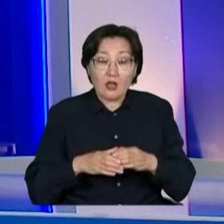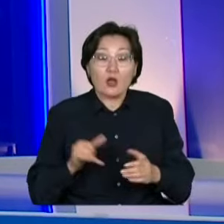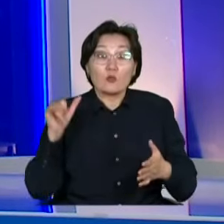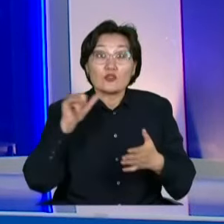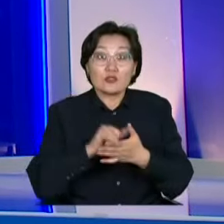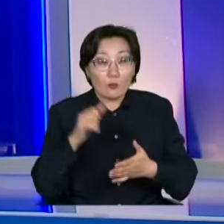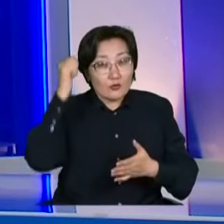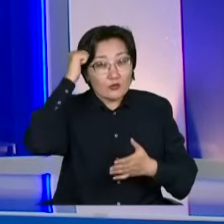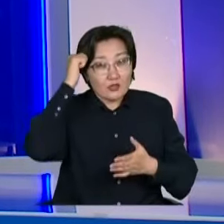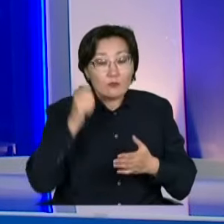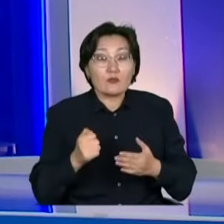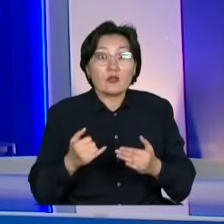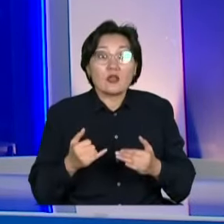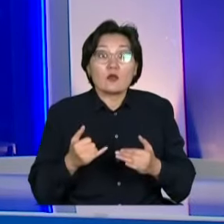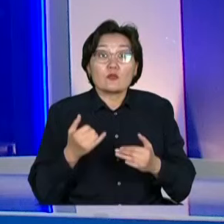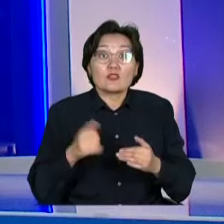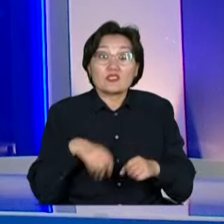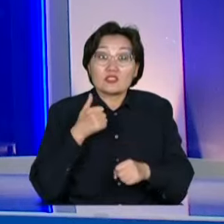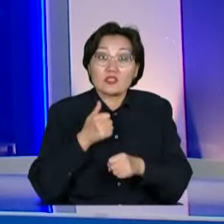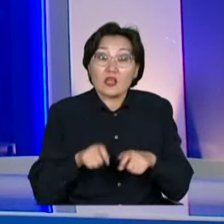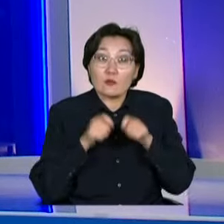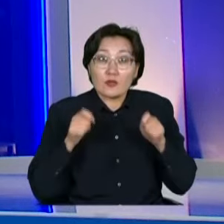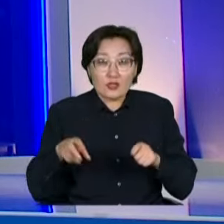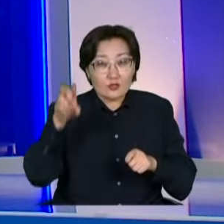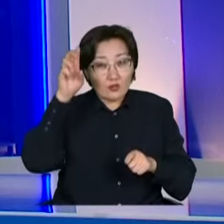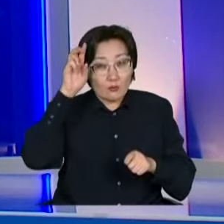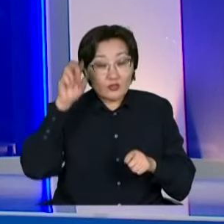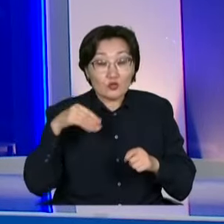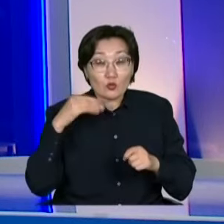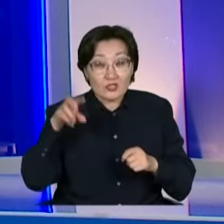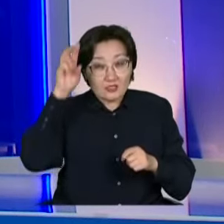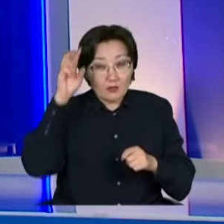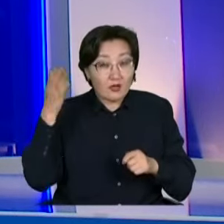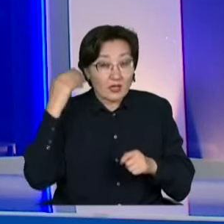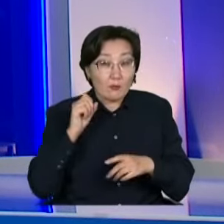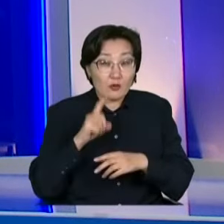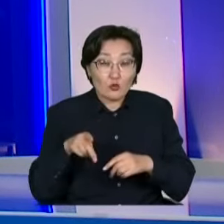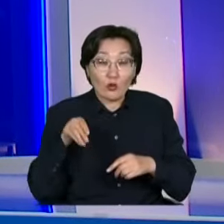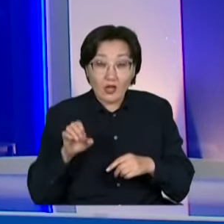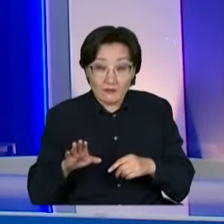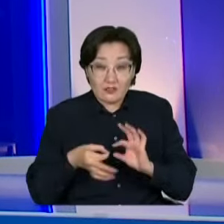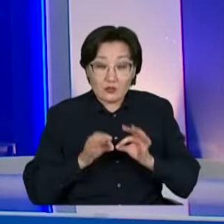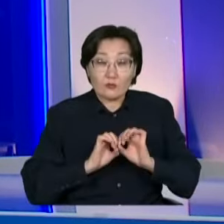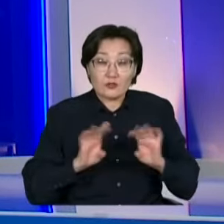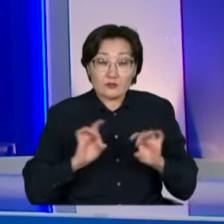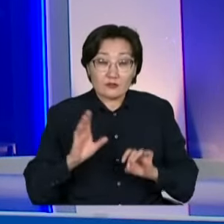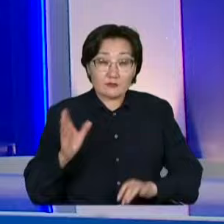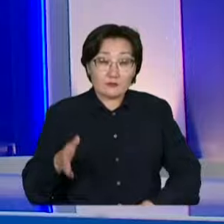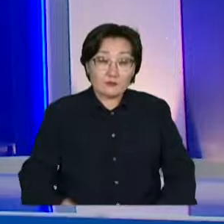Увековечить память в камне основателя турецкого государства ранее поручал Касым-Жомарт Токаев. Айдана Нураш с